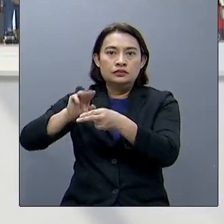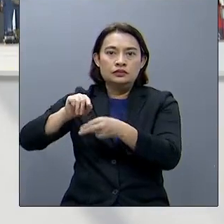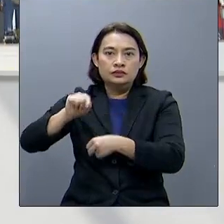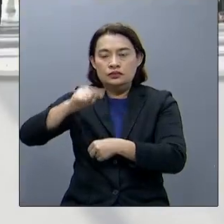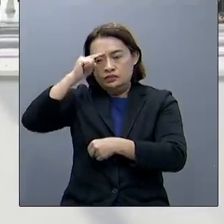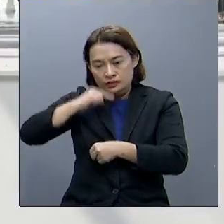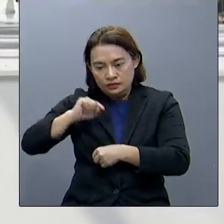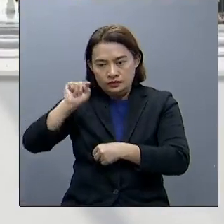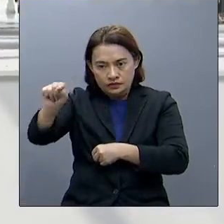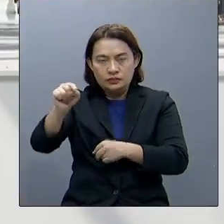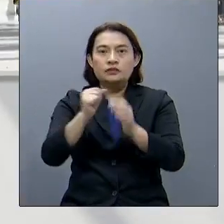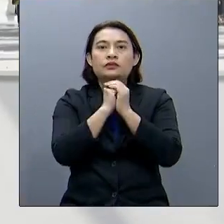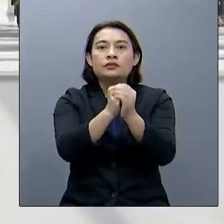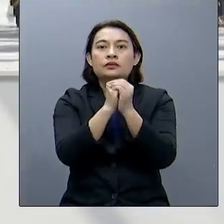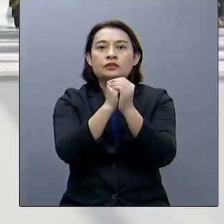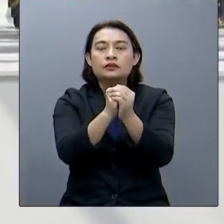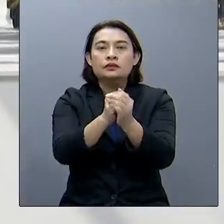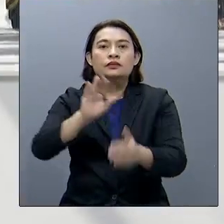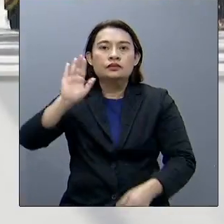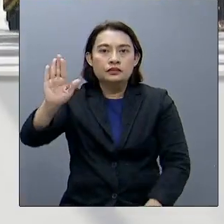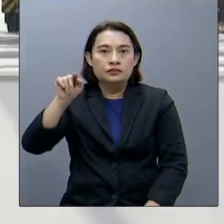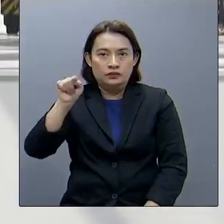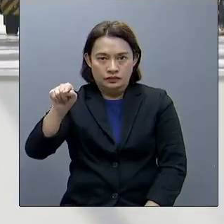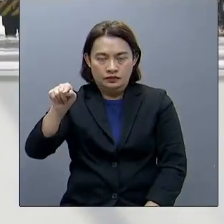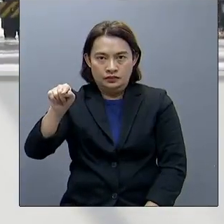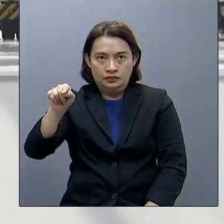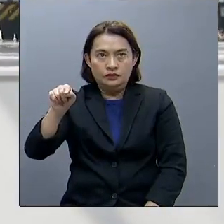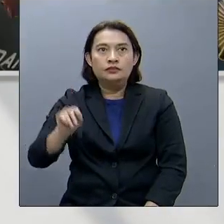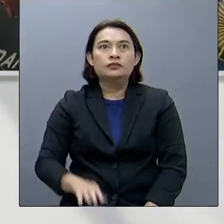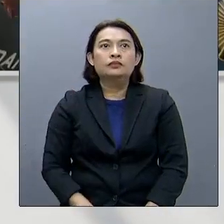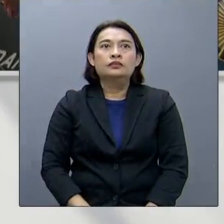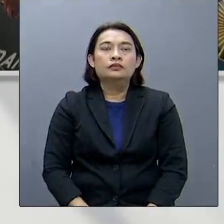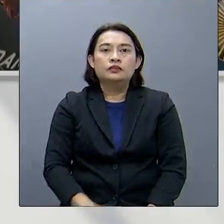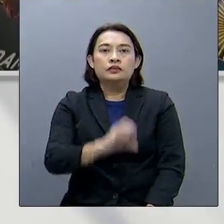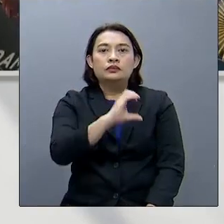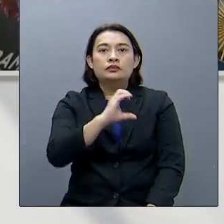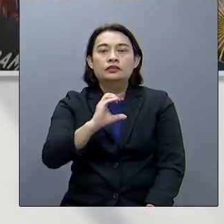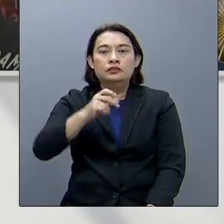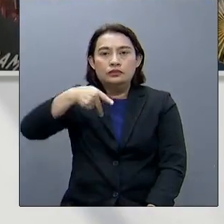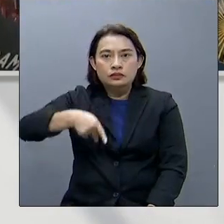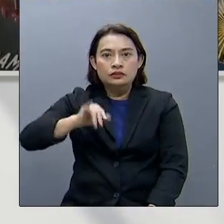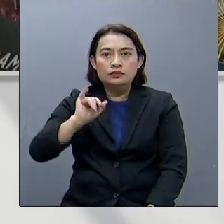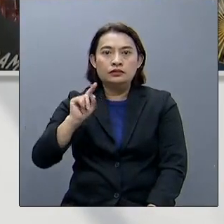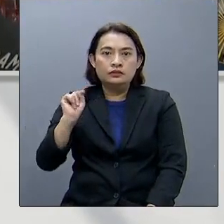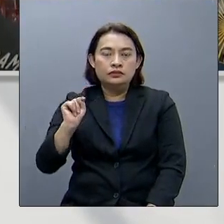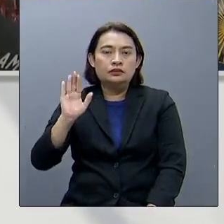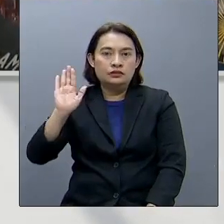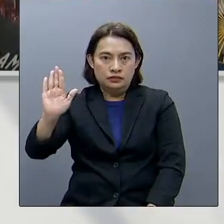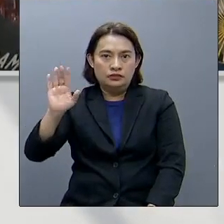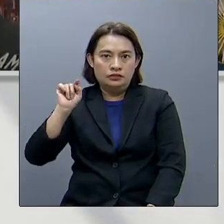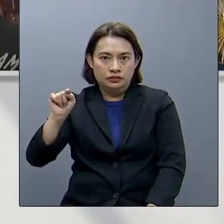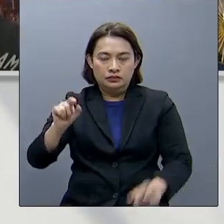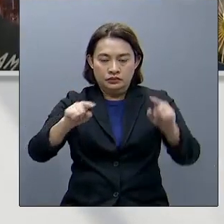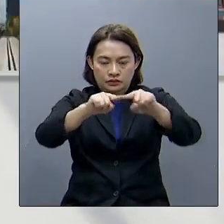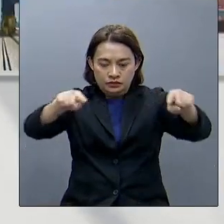อการค้าแห่งประเทศไทยและสภาส่งเสริมการค้าระหว่างประเทศจีนหรือว่า CCPIT ของจีนนะคะก็จะมีการลงนามบันทึก